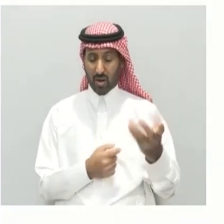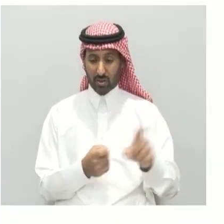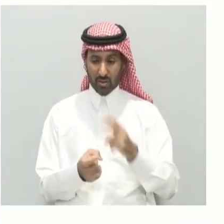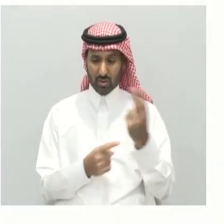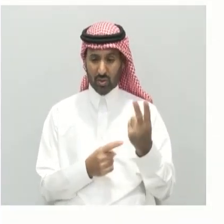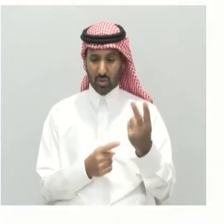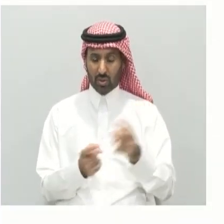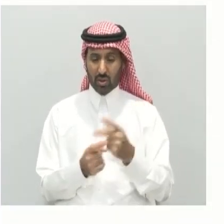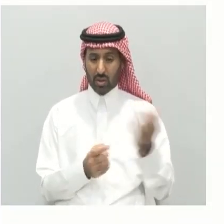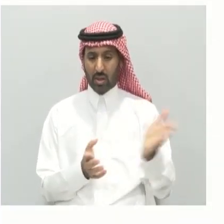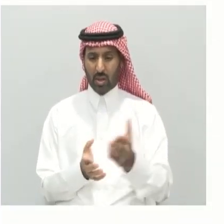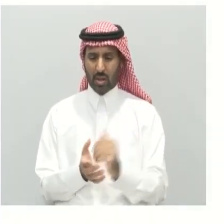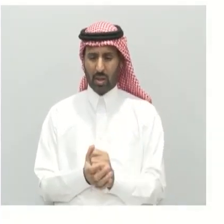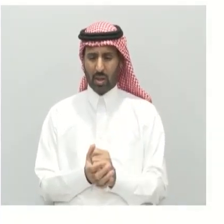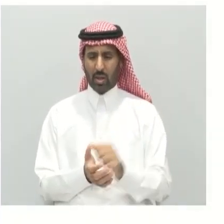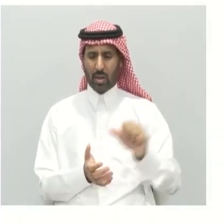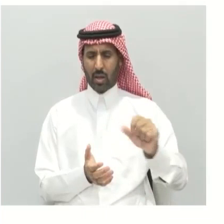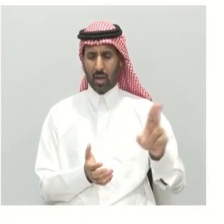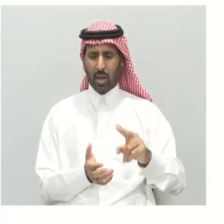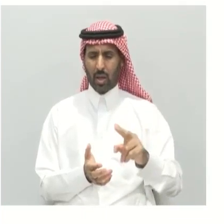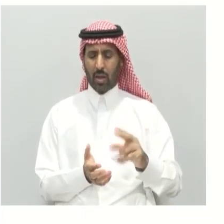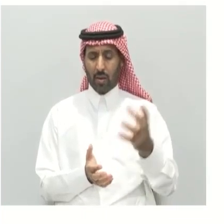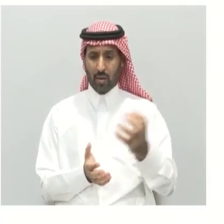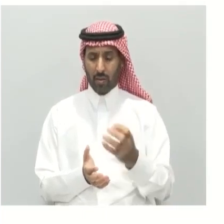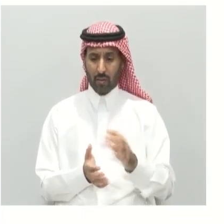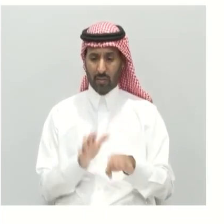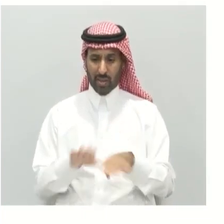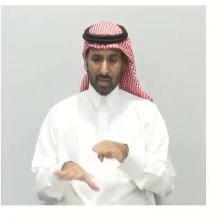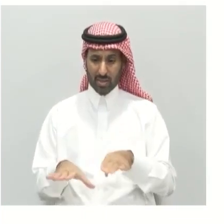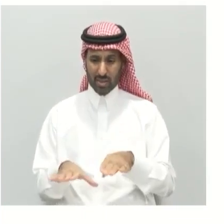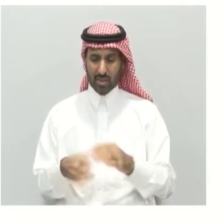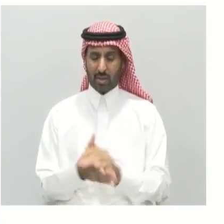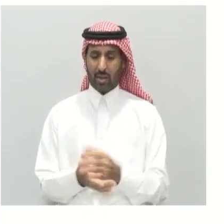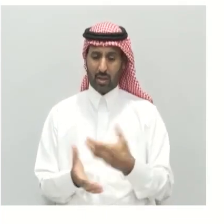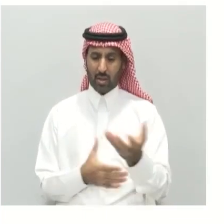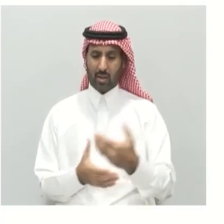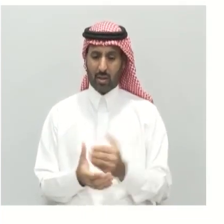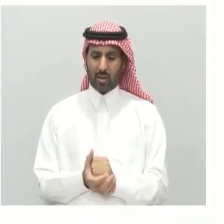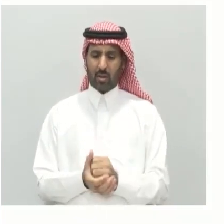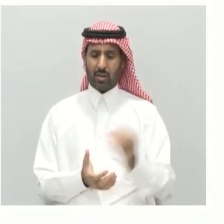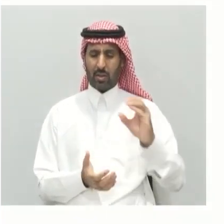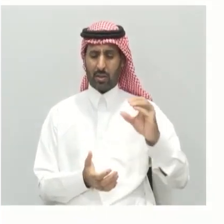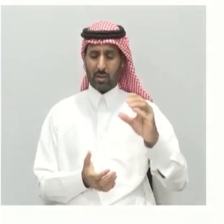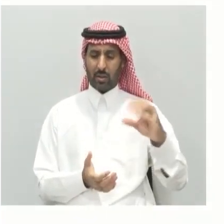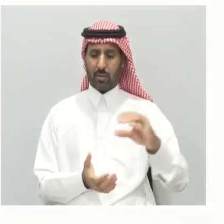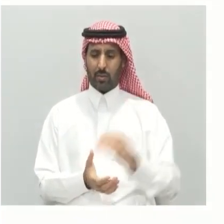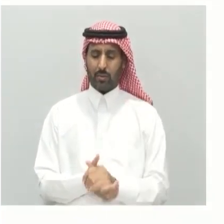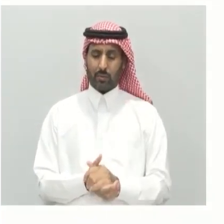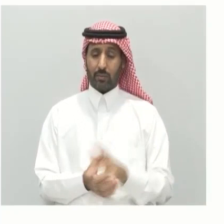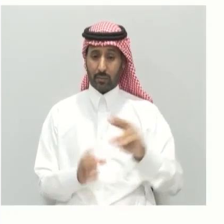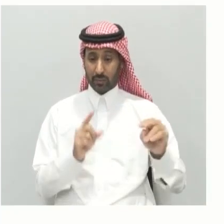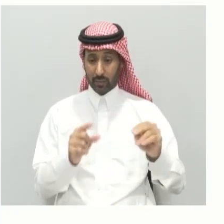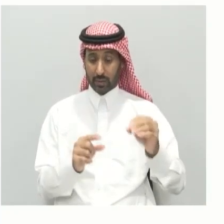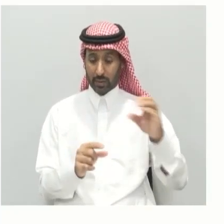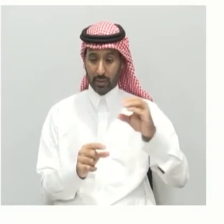الى كاس الى متعادل فبالتالي سوف حدث له عمليه اكسده والاختزال اذا بيكون هذا هو الاجابه